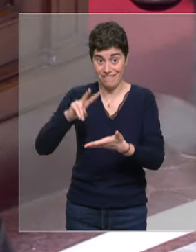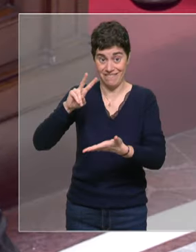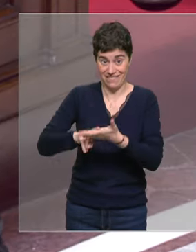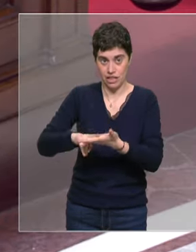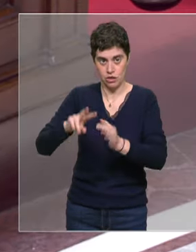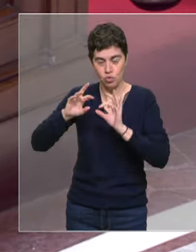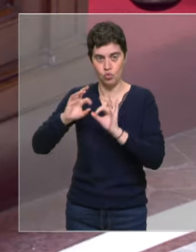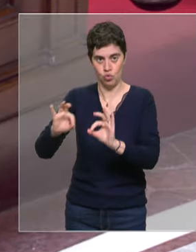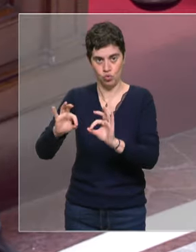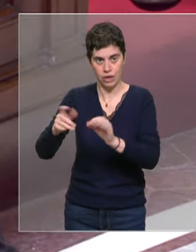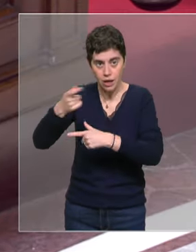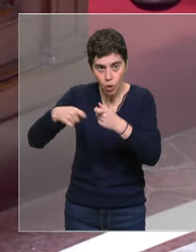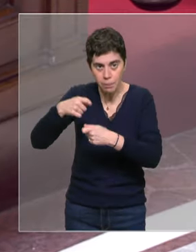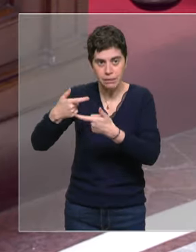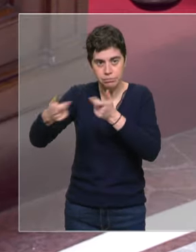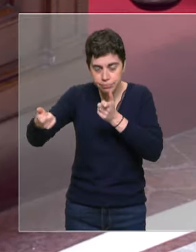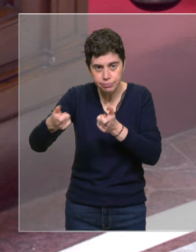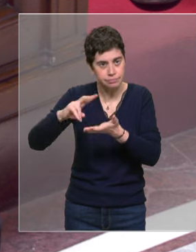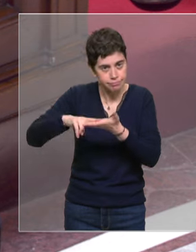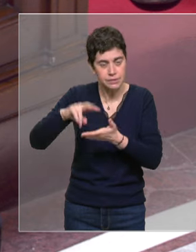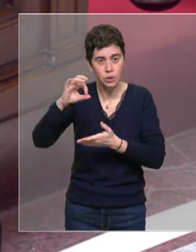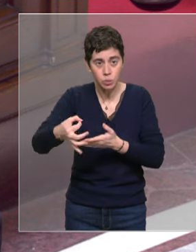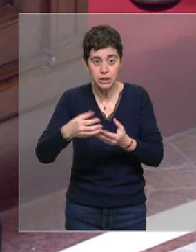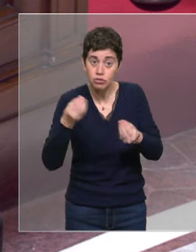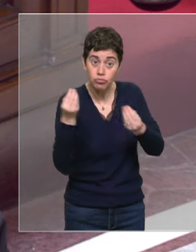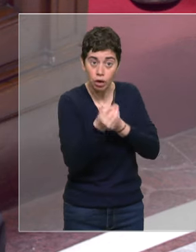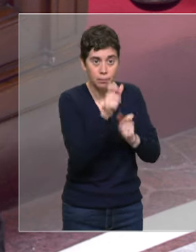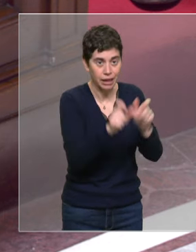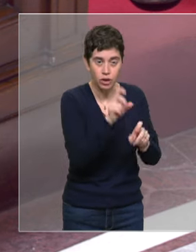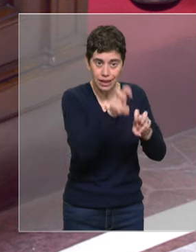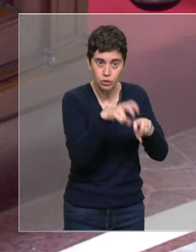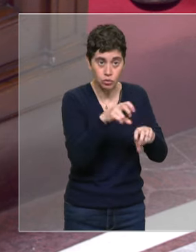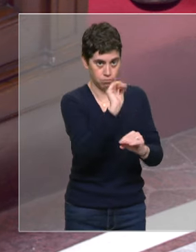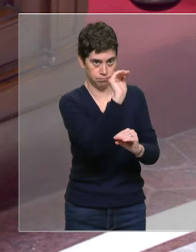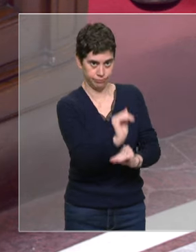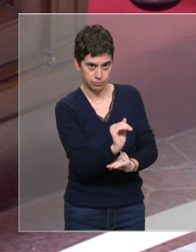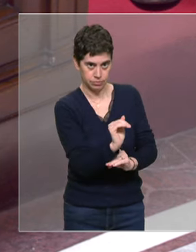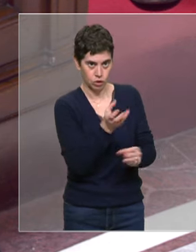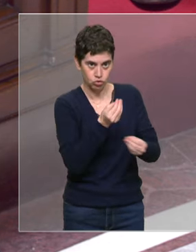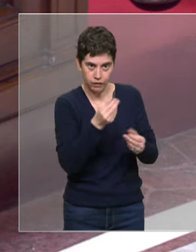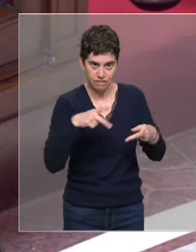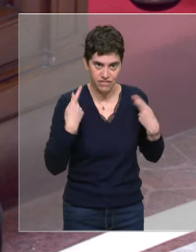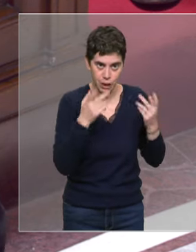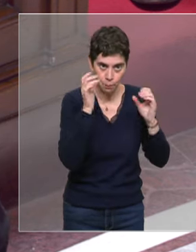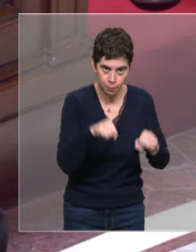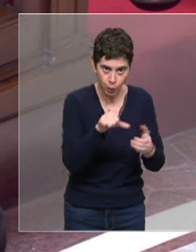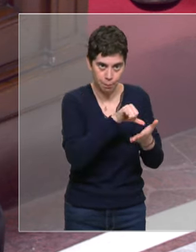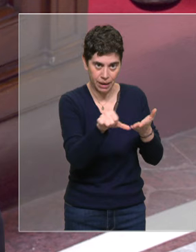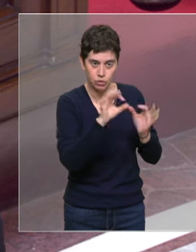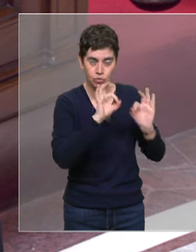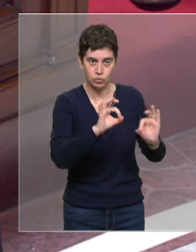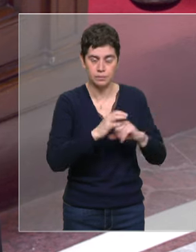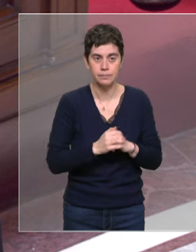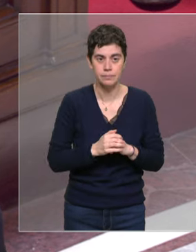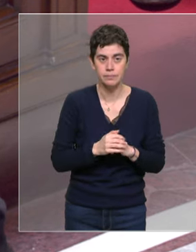des marchés qui protègent nos exportations, qui permettent de faire vivre notre agriculture et qui protègent les revenus des agriculteurs. Les